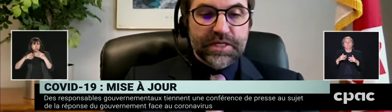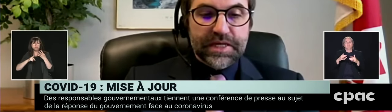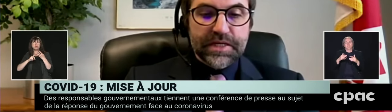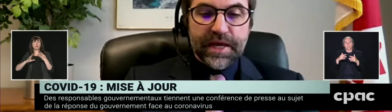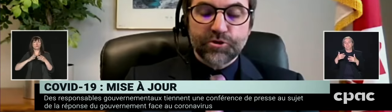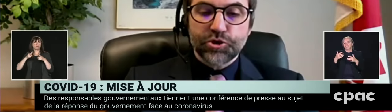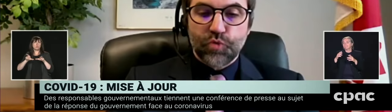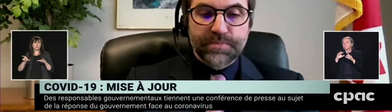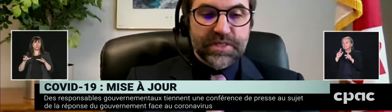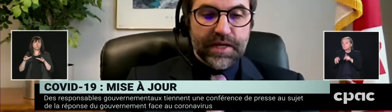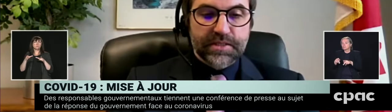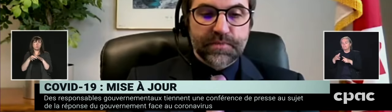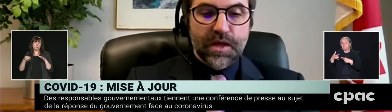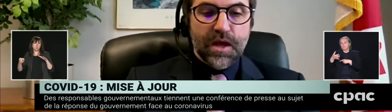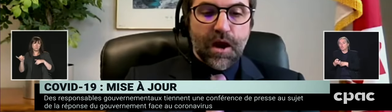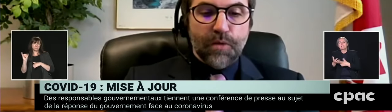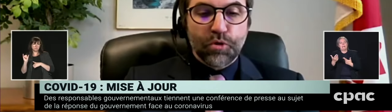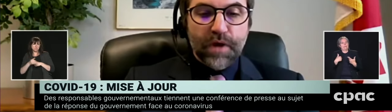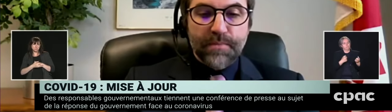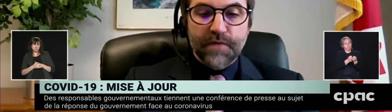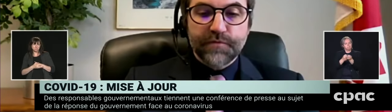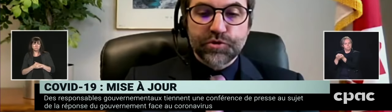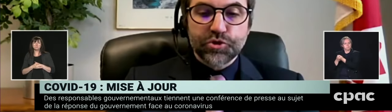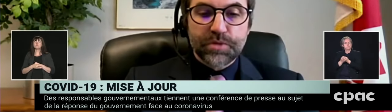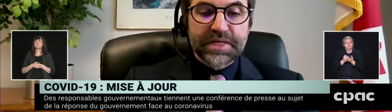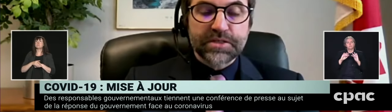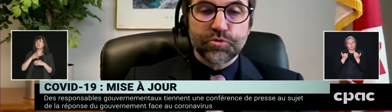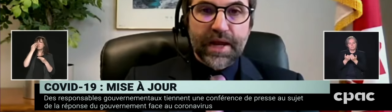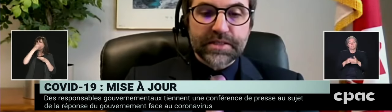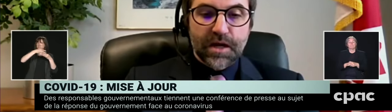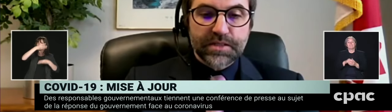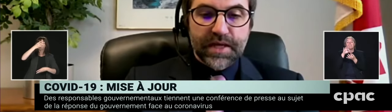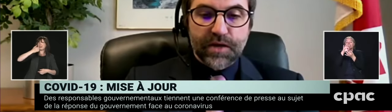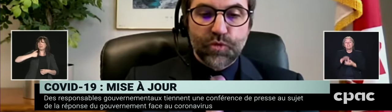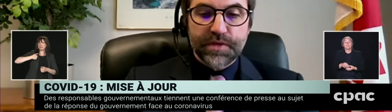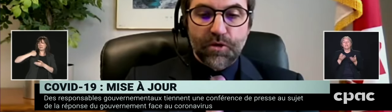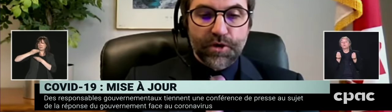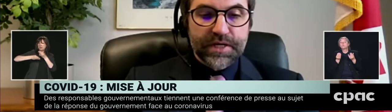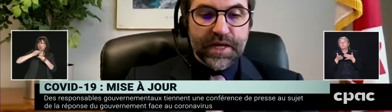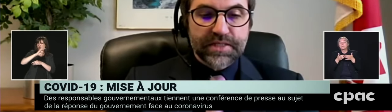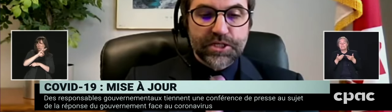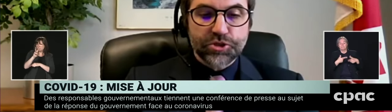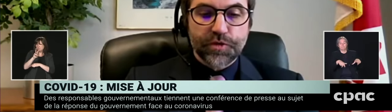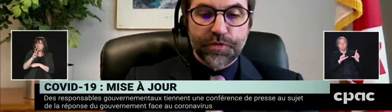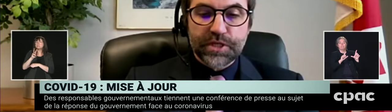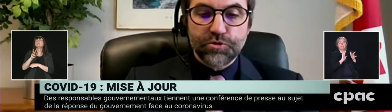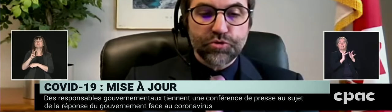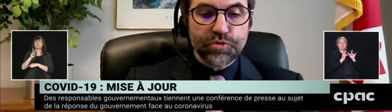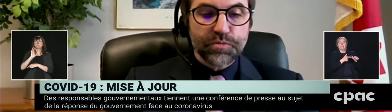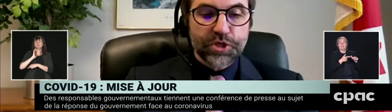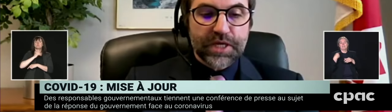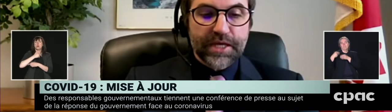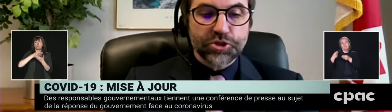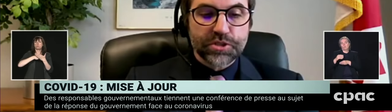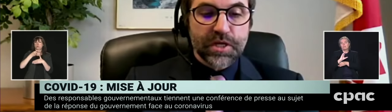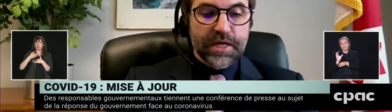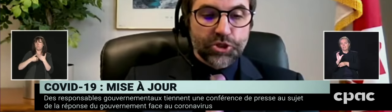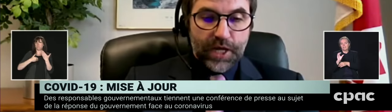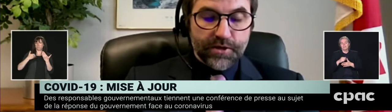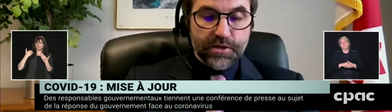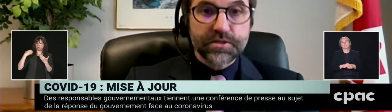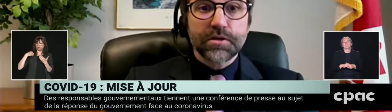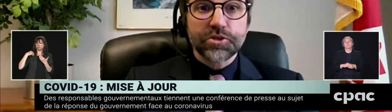found on the Canadian Heritage website. Our program officers will be in direct contact with the organizations through the usual communications